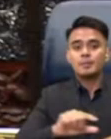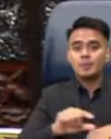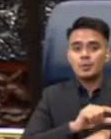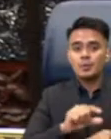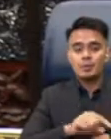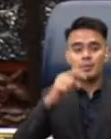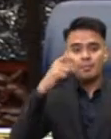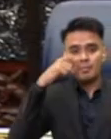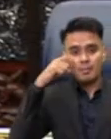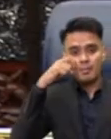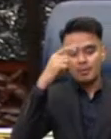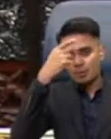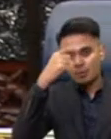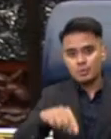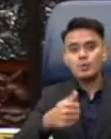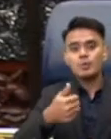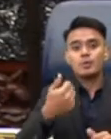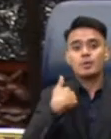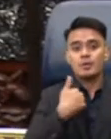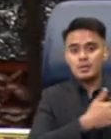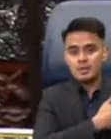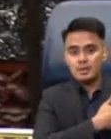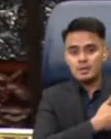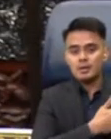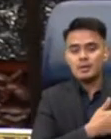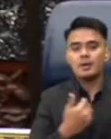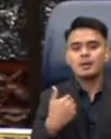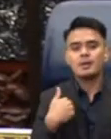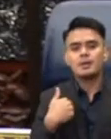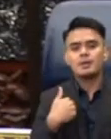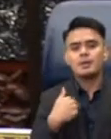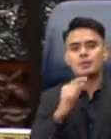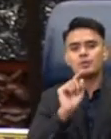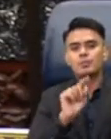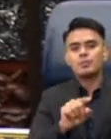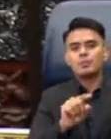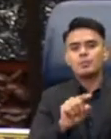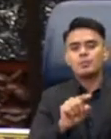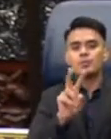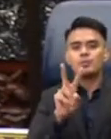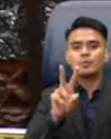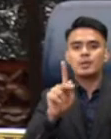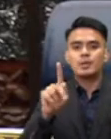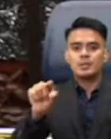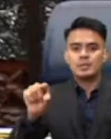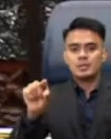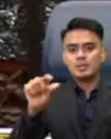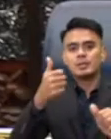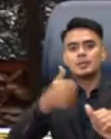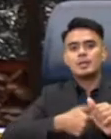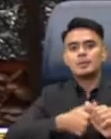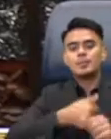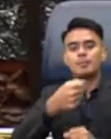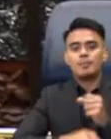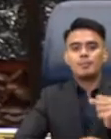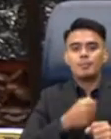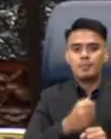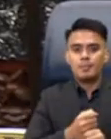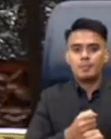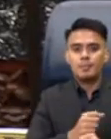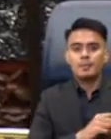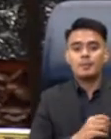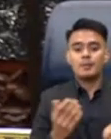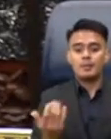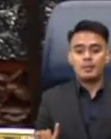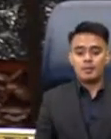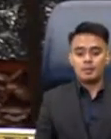bawang bagi setiap kita ini 1.2 kilo untuk setahun buat masa